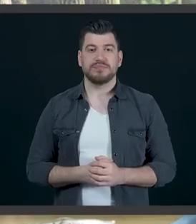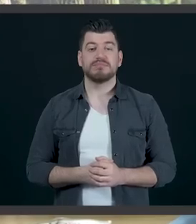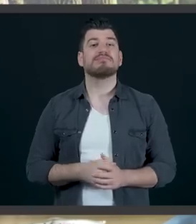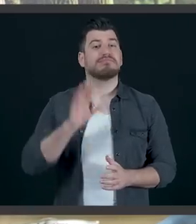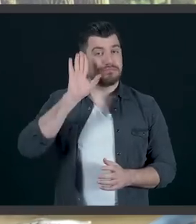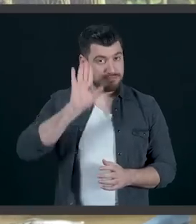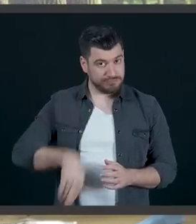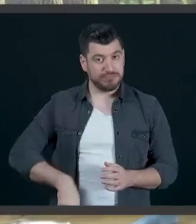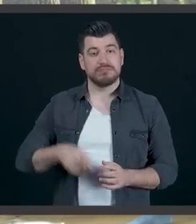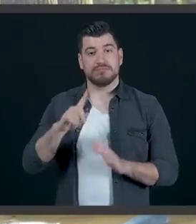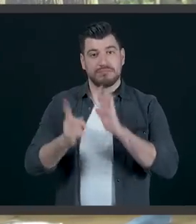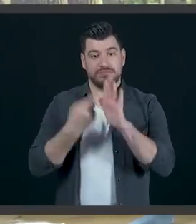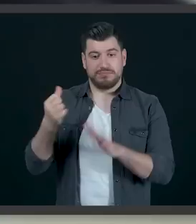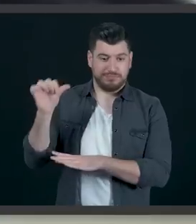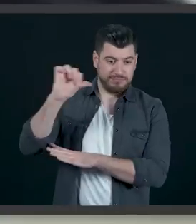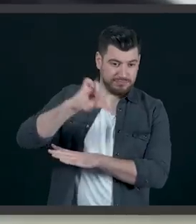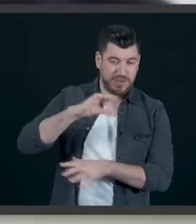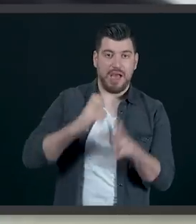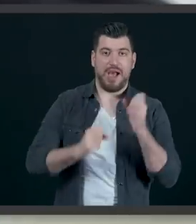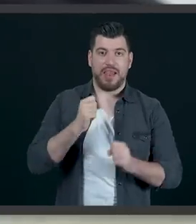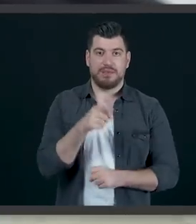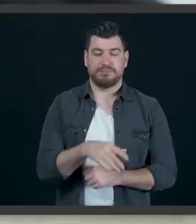Βάζουμε και την τελευταία δόση από γάλα.